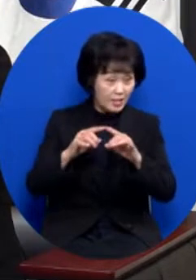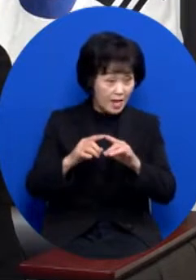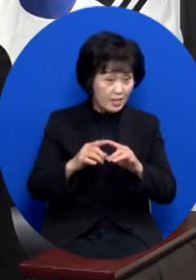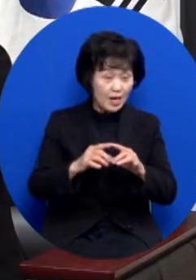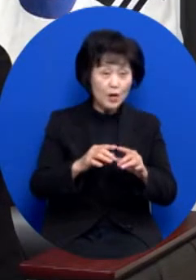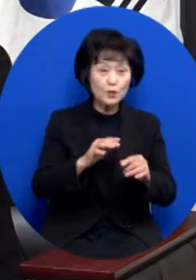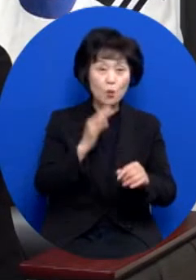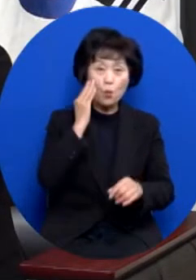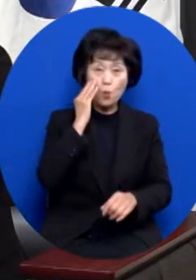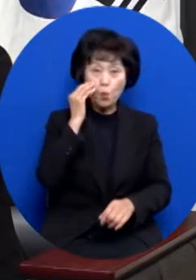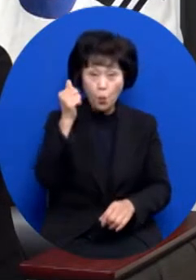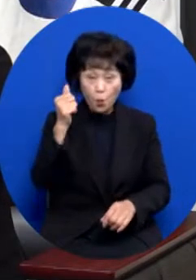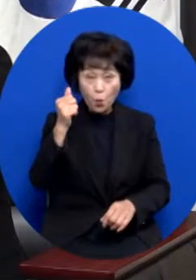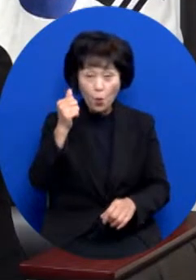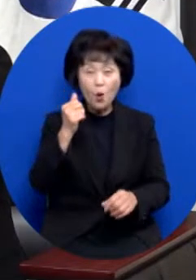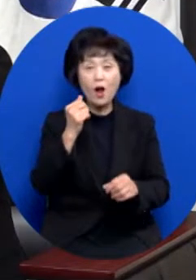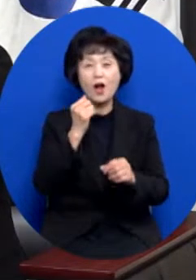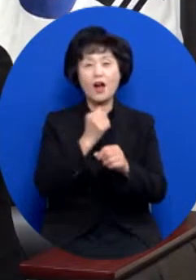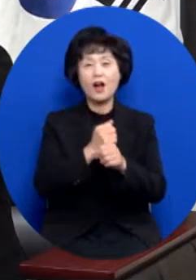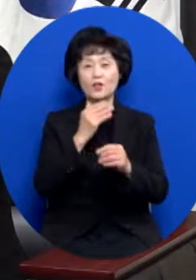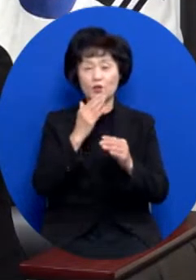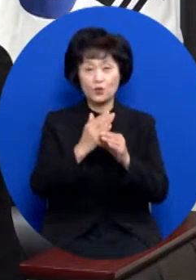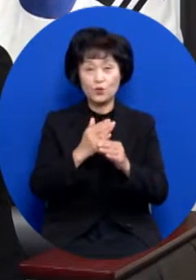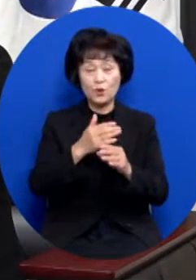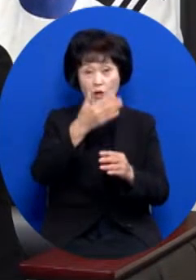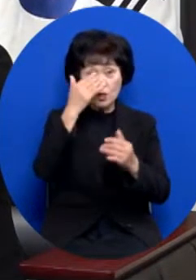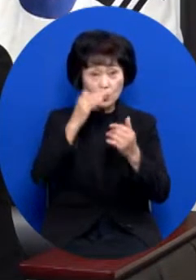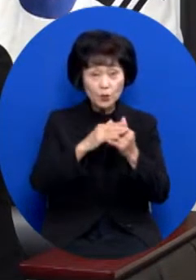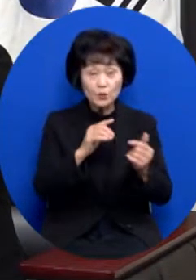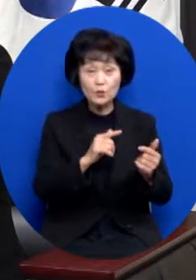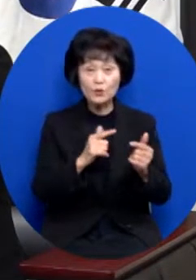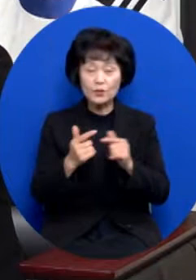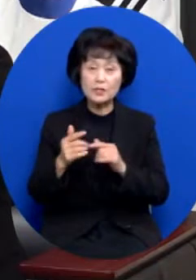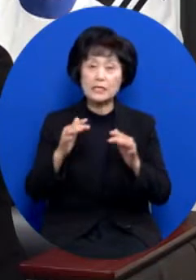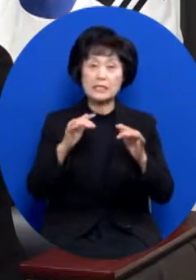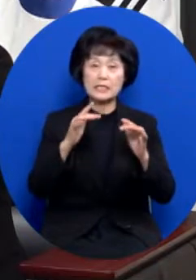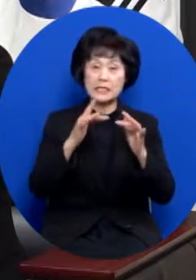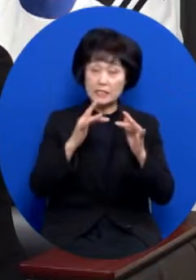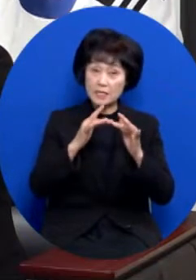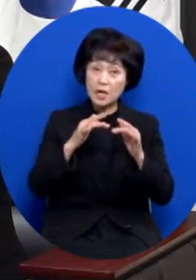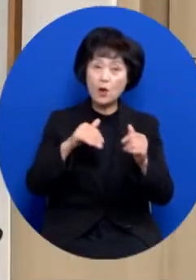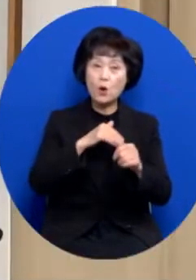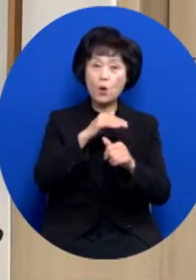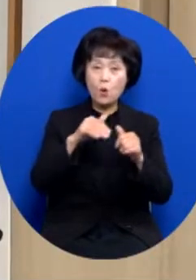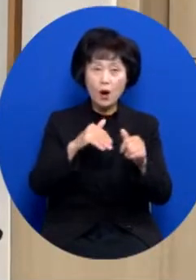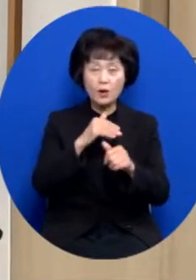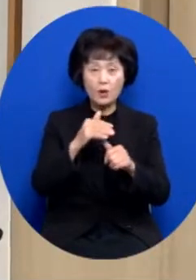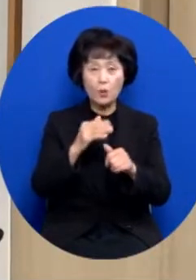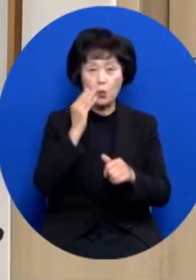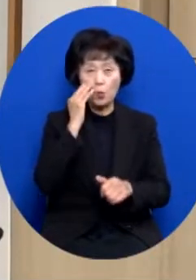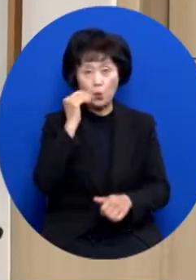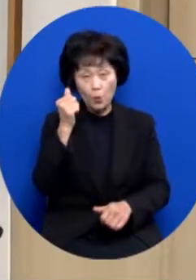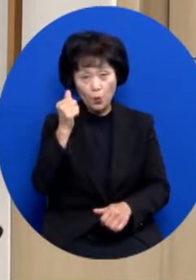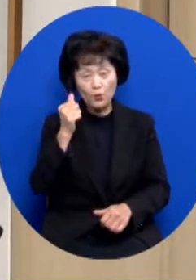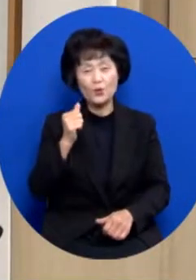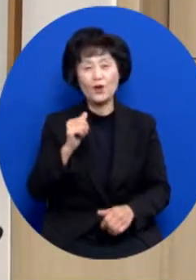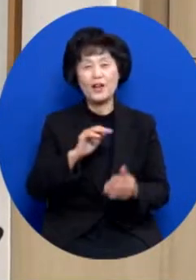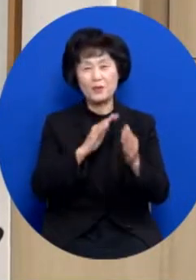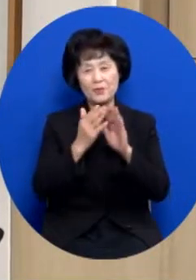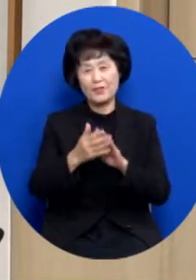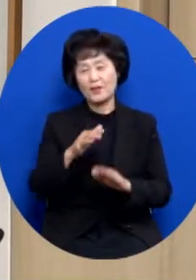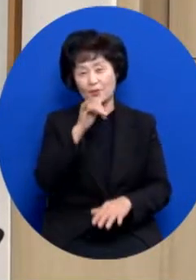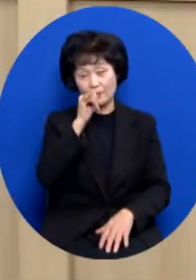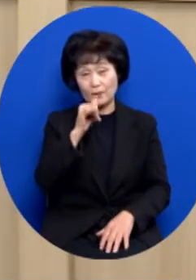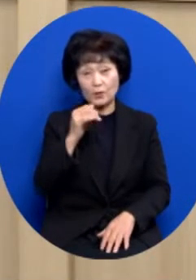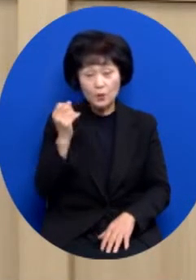되고 있어서 지금 청년들 군청소년들 을은 인터넷에 환경이 잘 노출되어 있습니다이 사람들을 우리가 또한